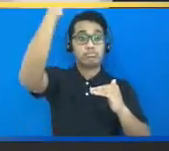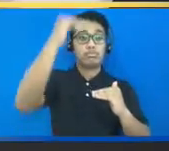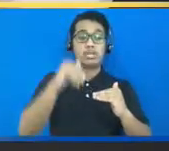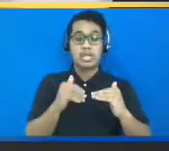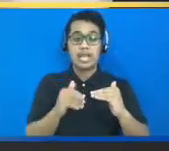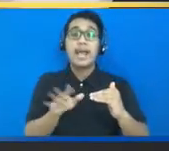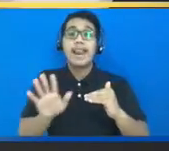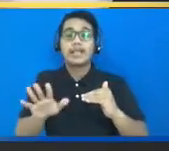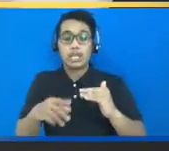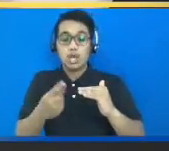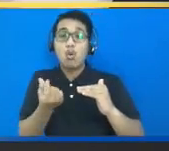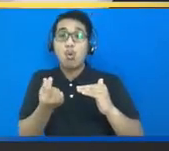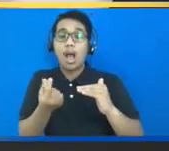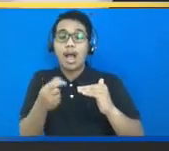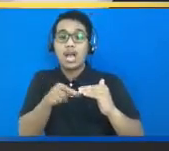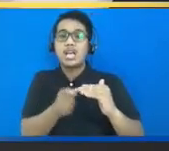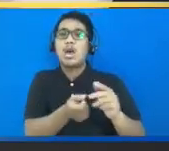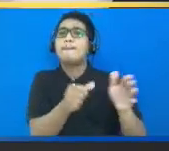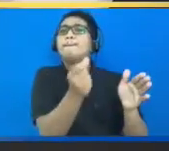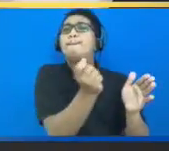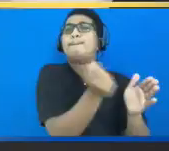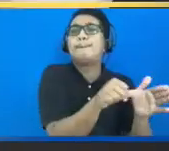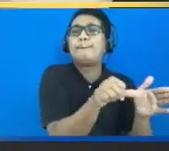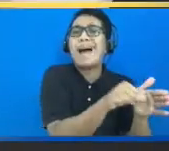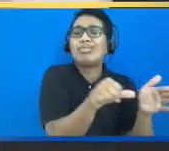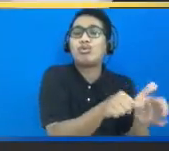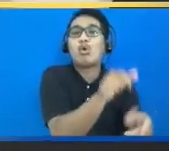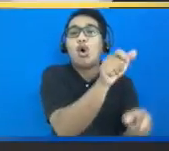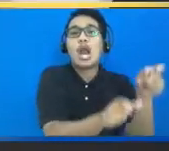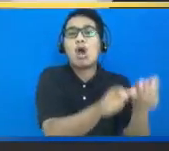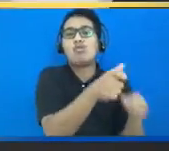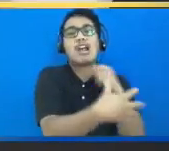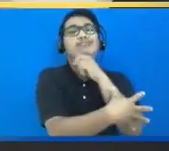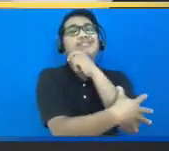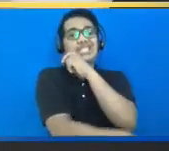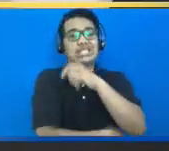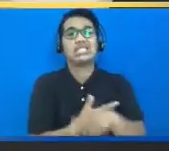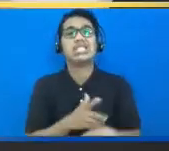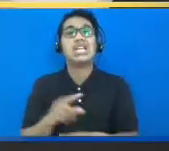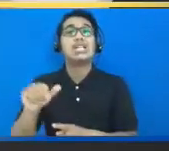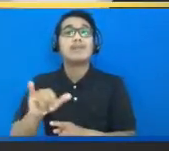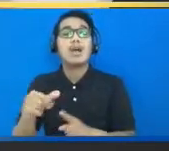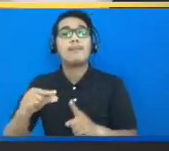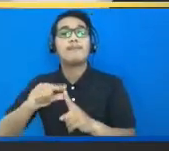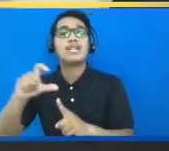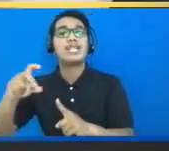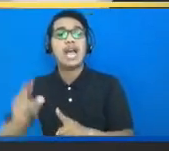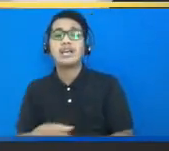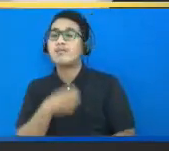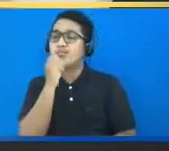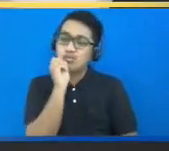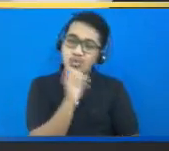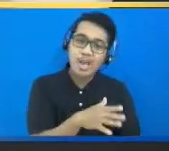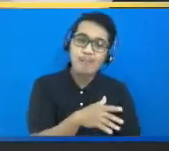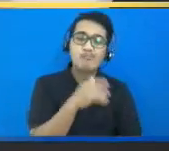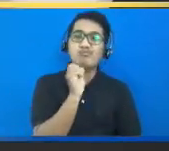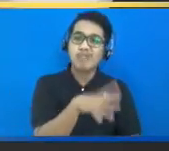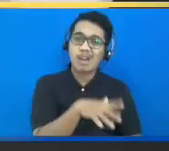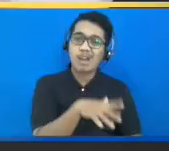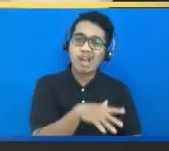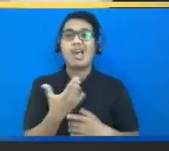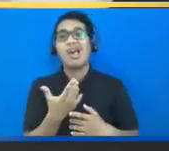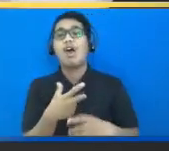verbal tadi untuk kesehatan fisik airnya jadi murah vaksinnya gratis Oh ya aksesnya dimana-mana ini politik